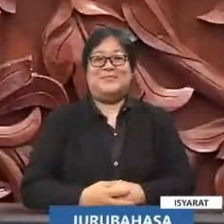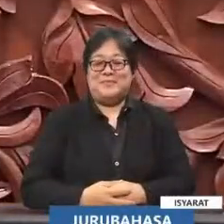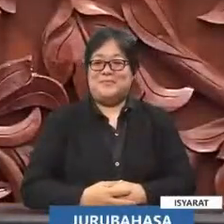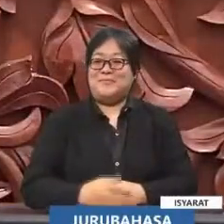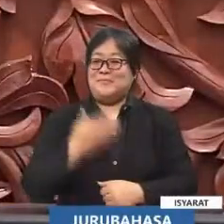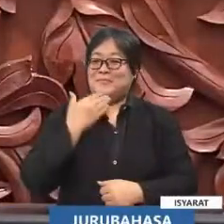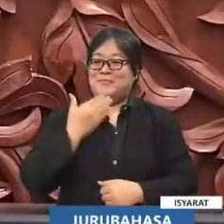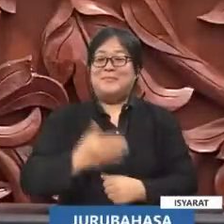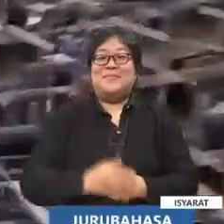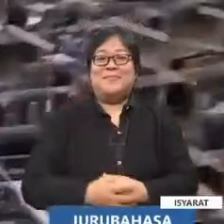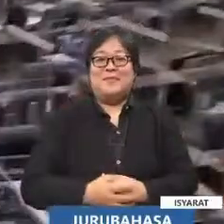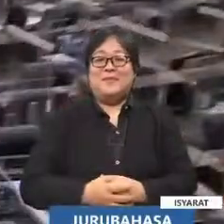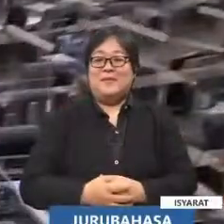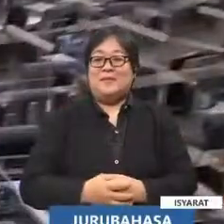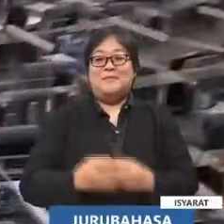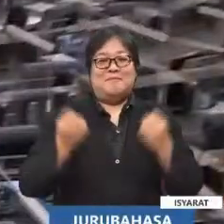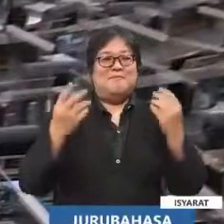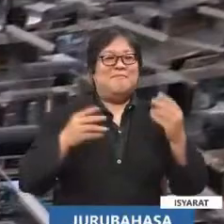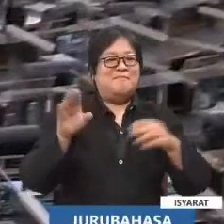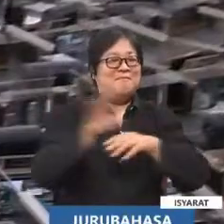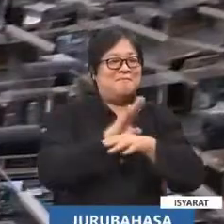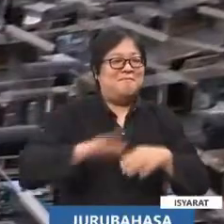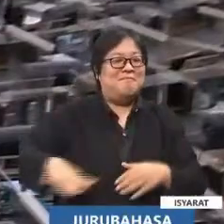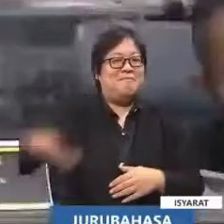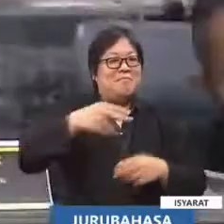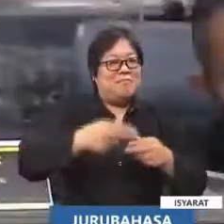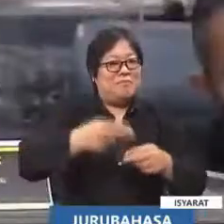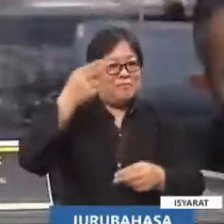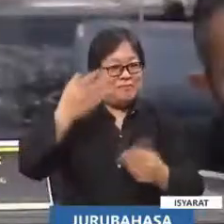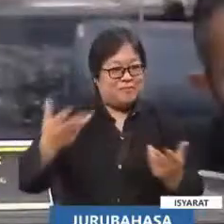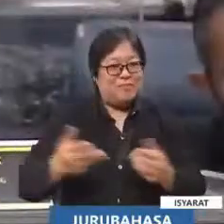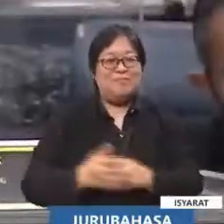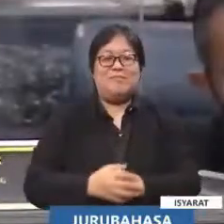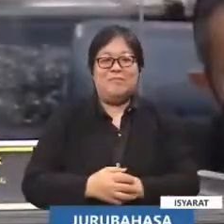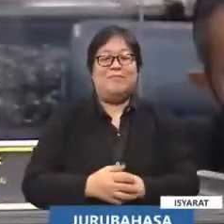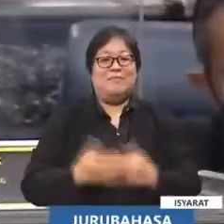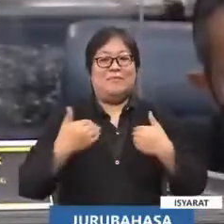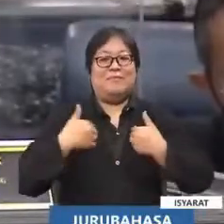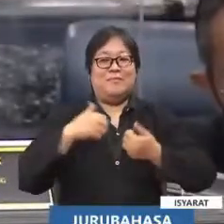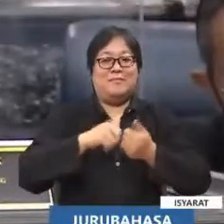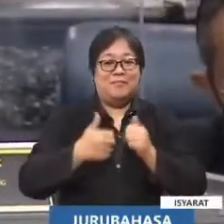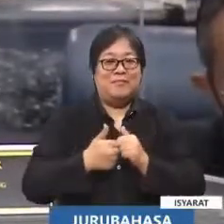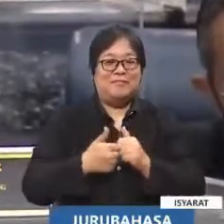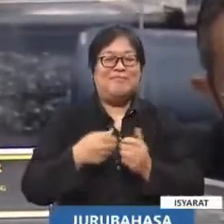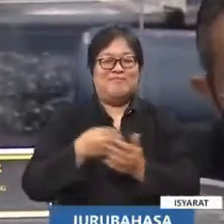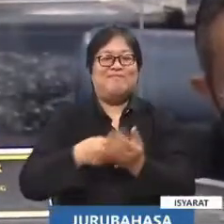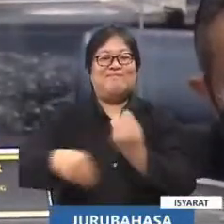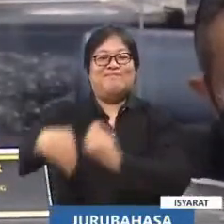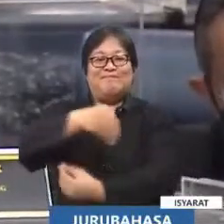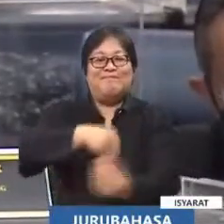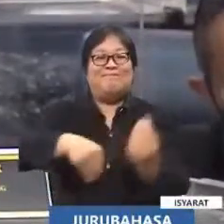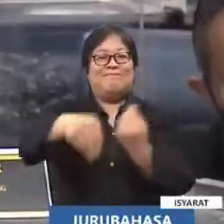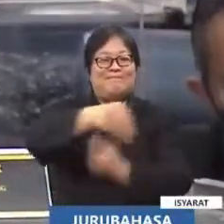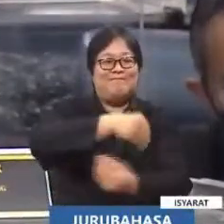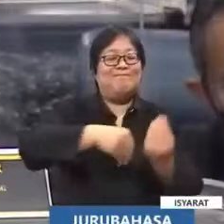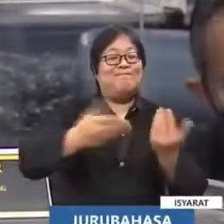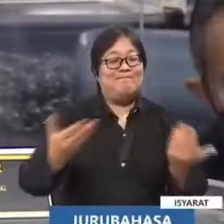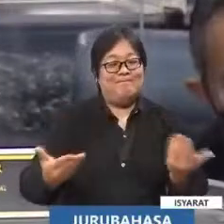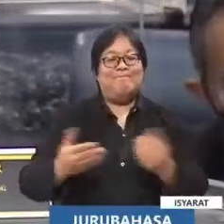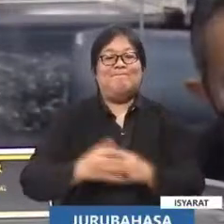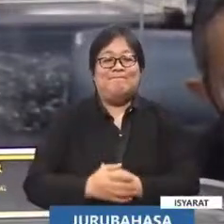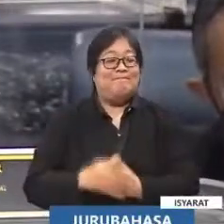kasih. Selanjutnya. Kebanyakan pengusaha-pengusaha hotel sedang mengalami masalah aliran wang tunai iaitu cash flow dengan